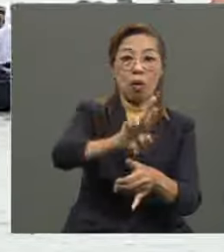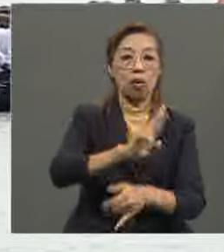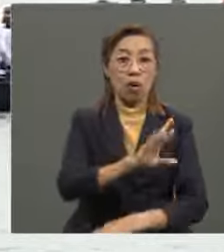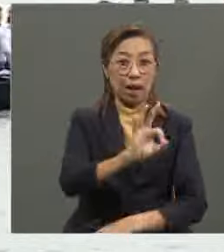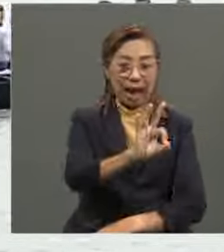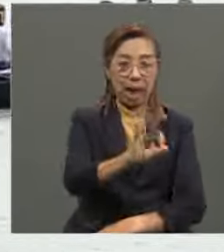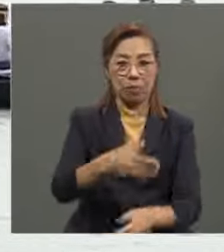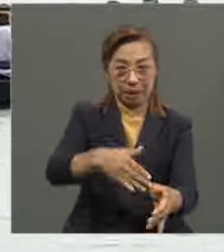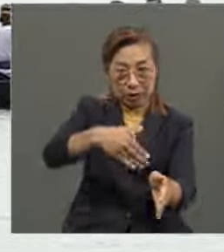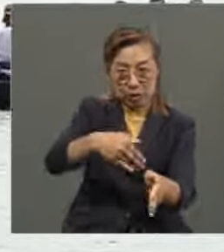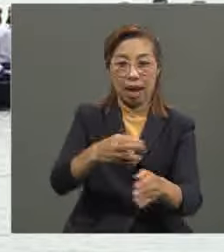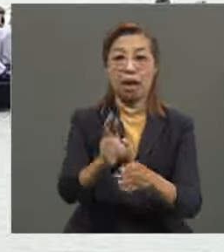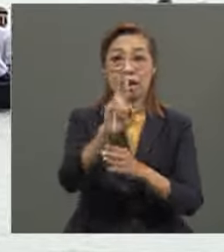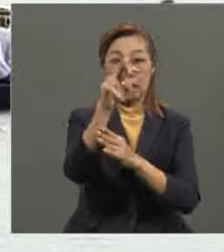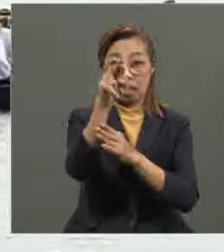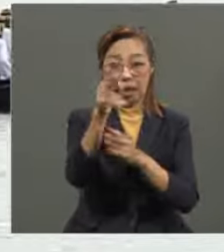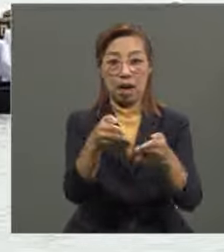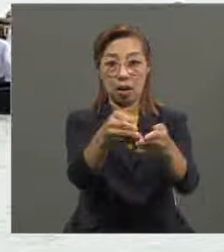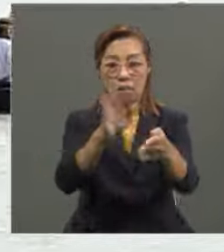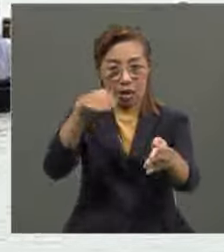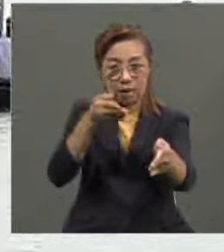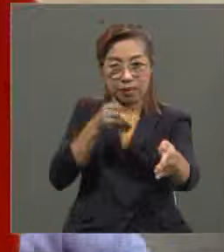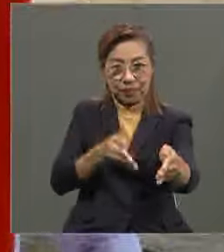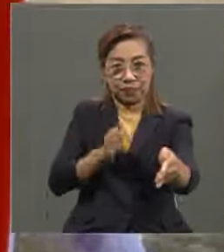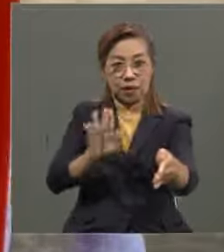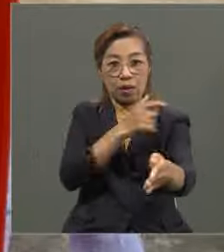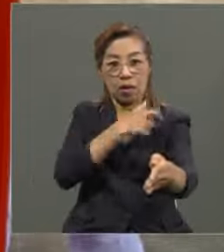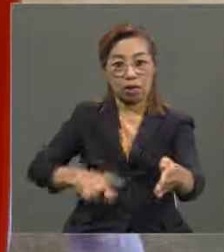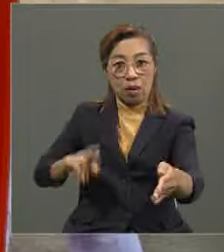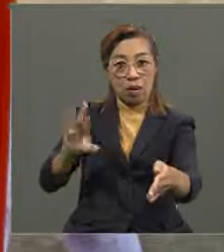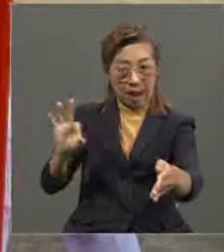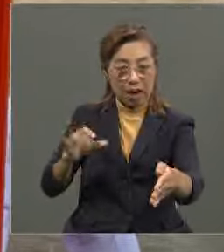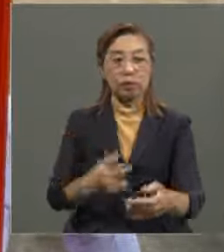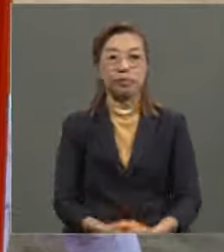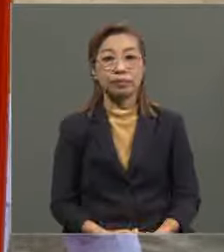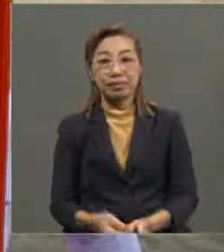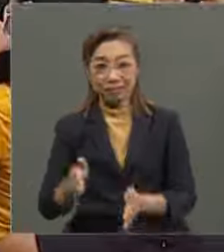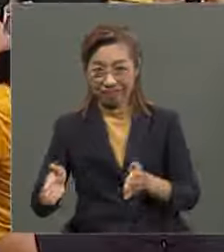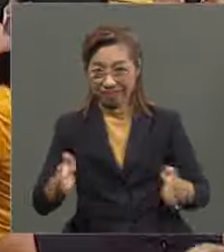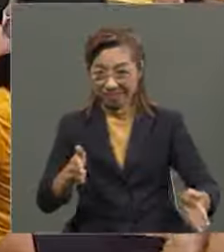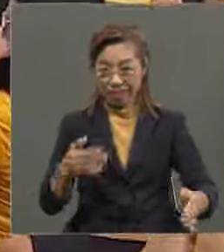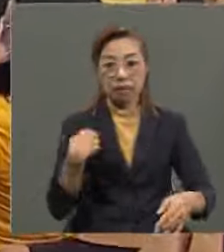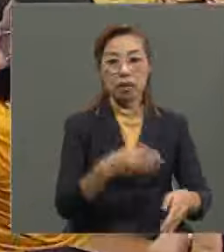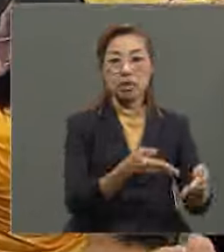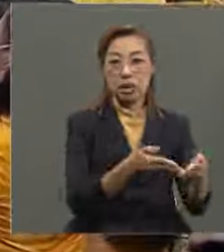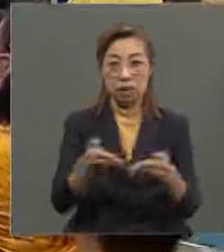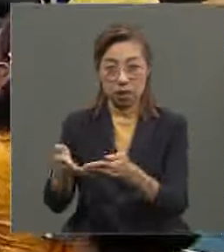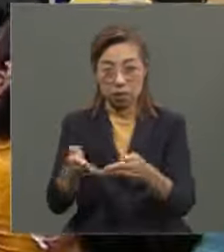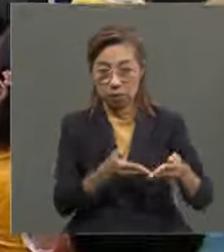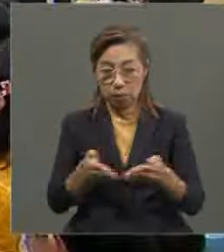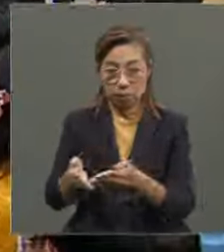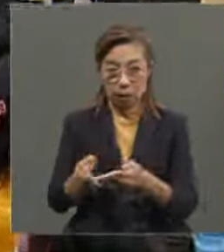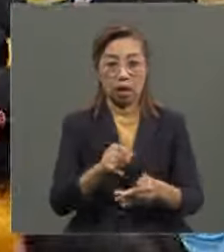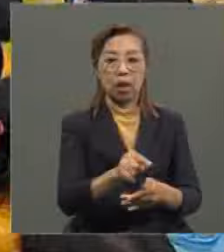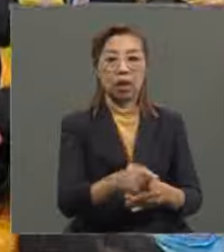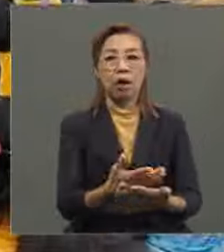รมวังปิดท้ายด้วยเรือแซงริ้วสายใน2ขบวนขนับข้างริ้วสายกลางเป็นคู่มีเรือทองขว